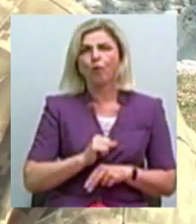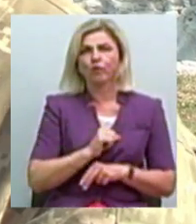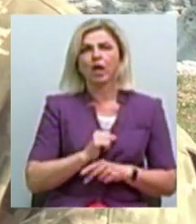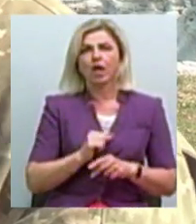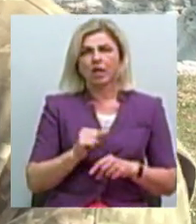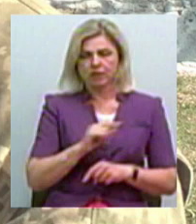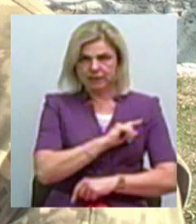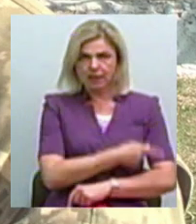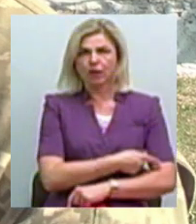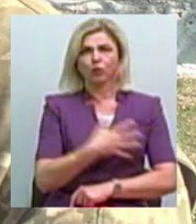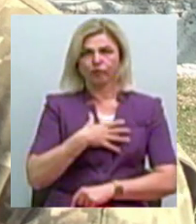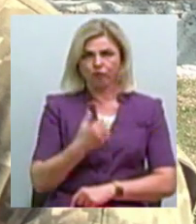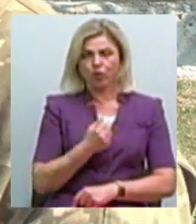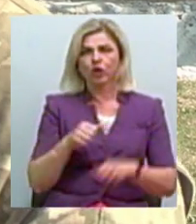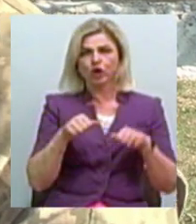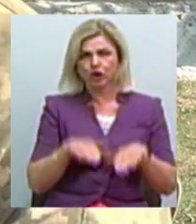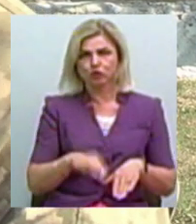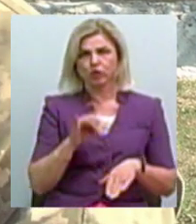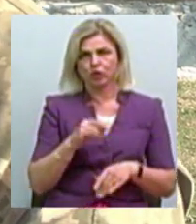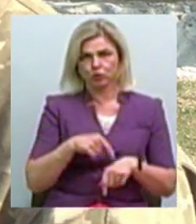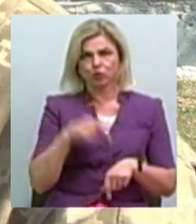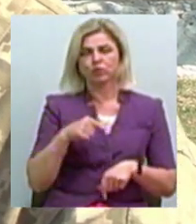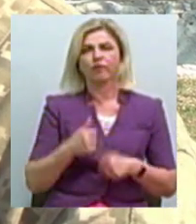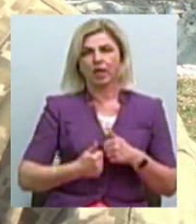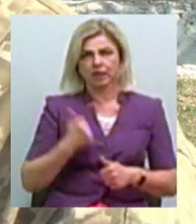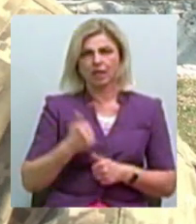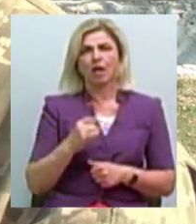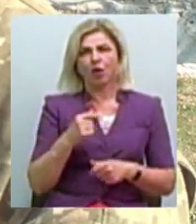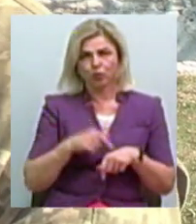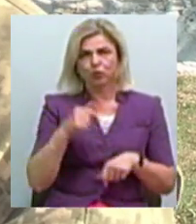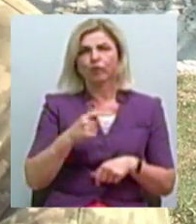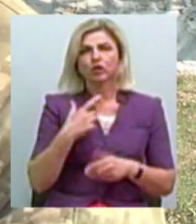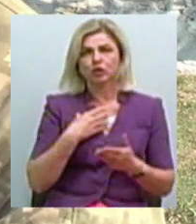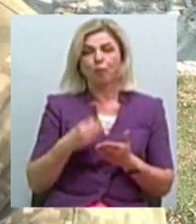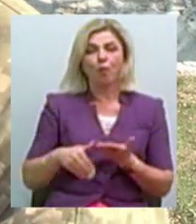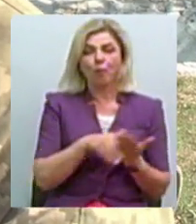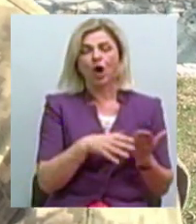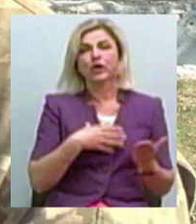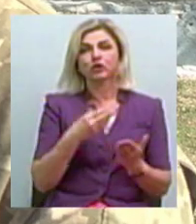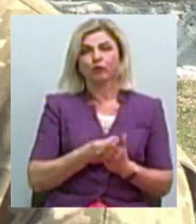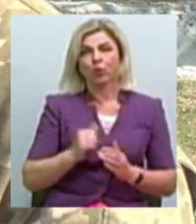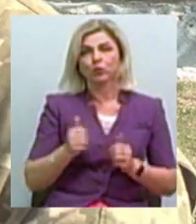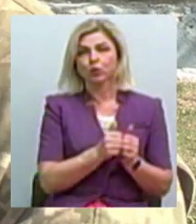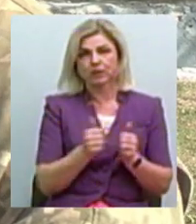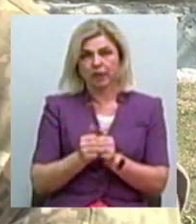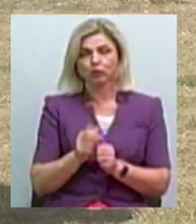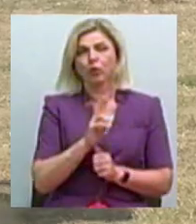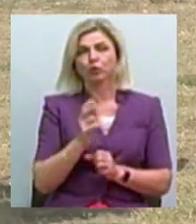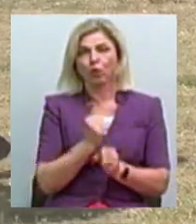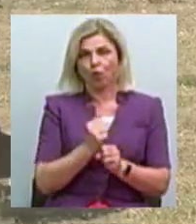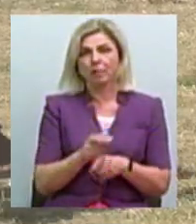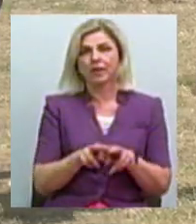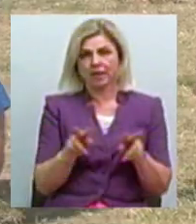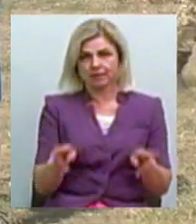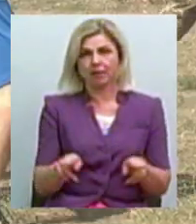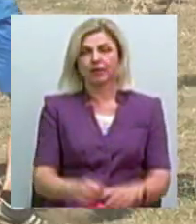силах. Виховує почуття ліктя, тому що ти починаєш довіряти своєму сусіду, який разом з тобою робить те саме.